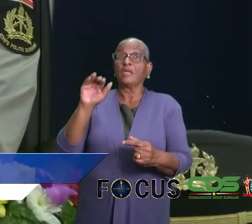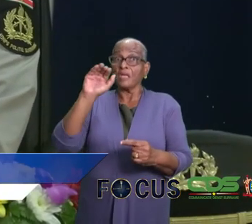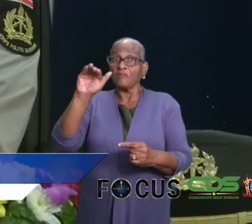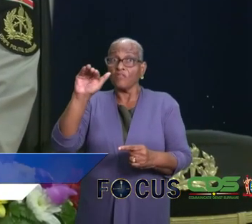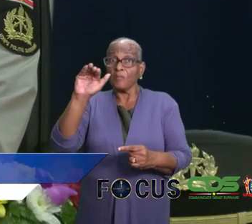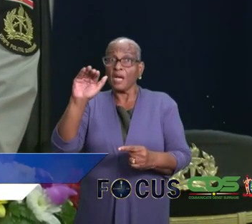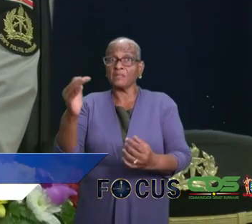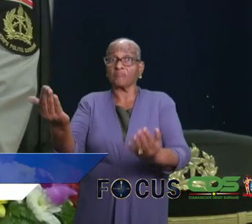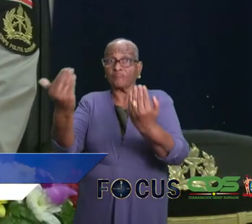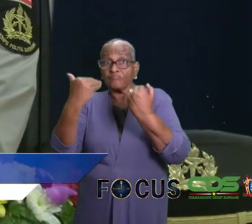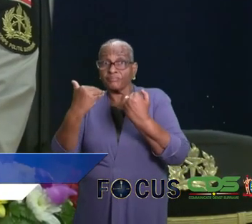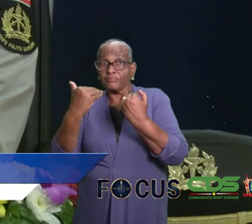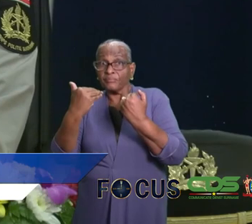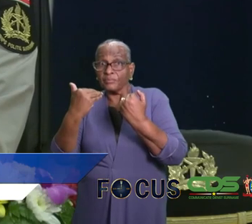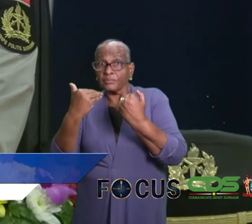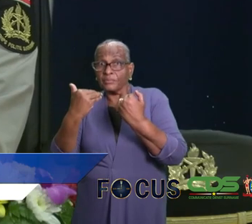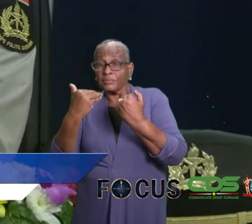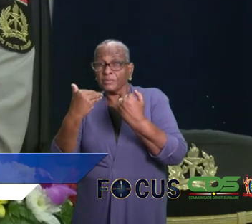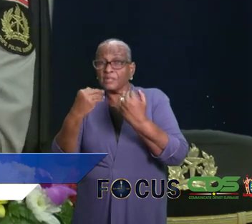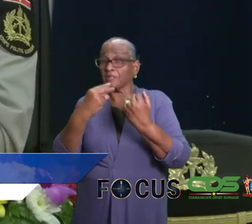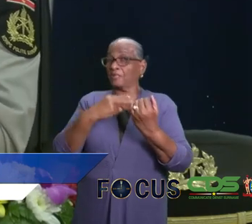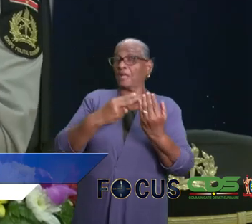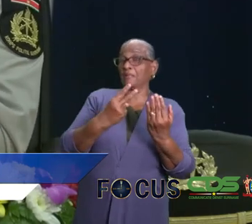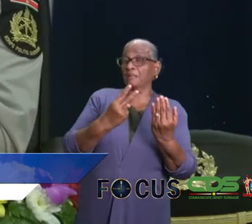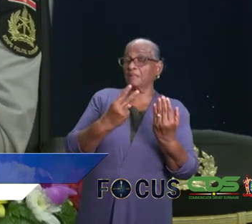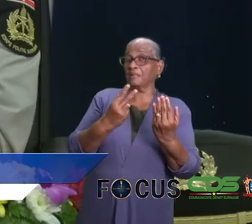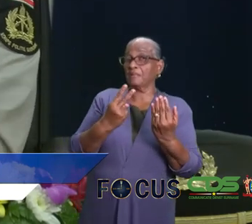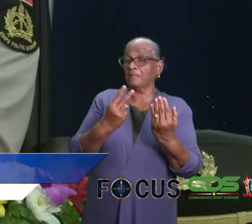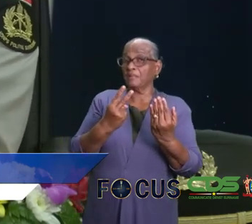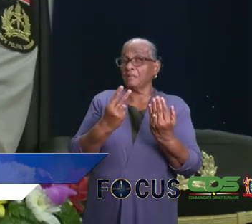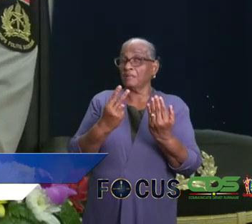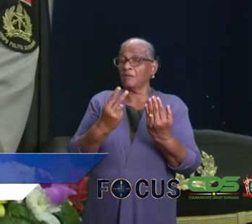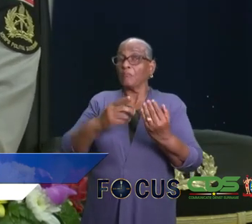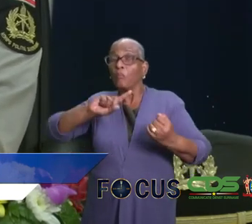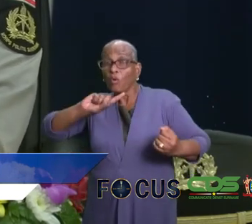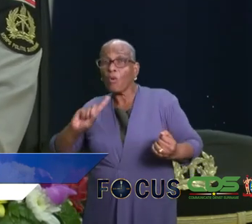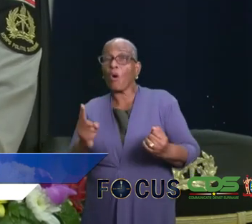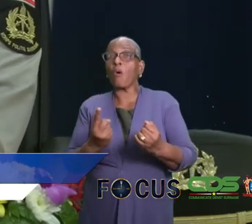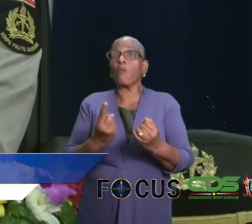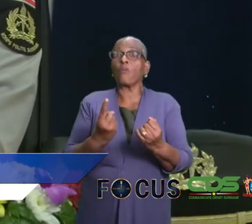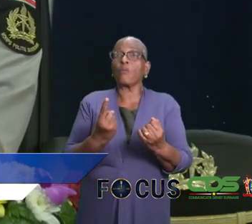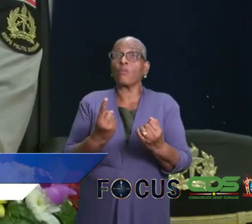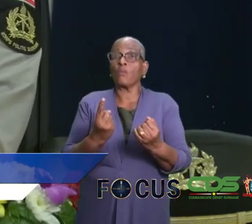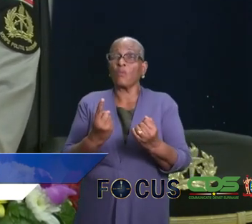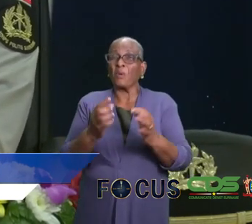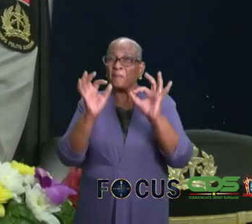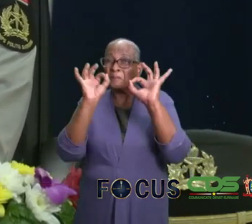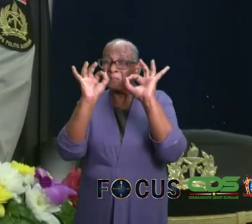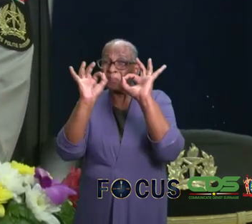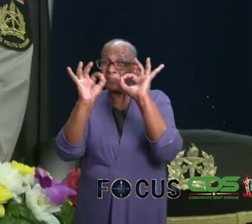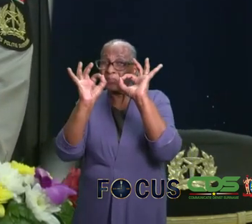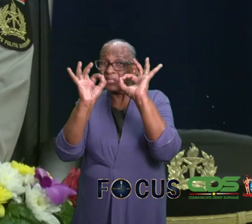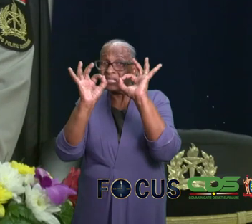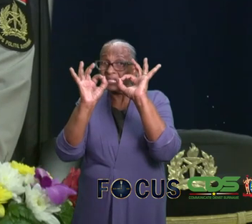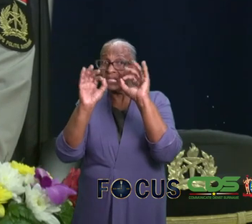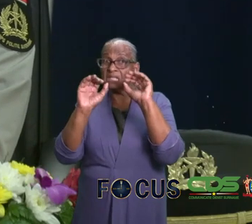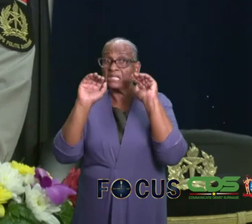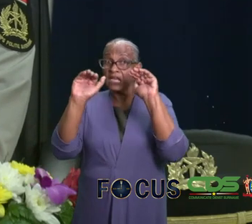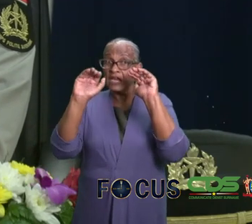informatie die ze in dit verband krijgt. Zo gauw we concrete informatie hebben